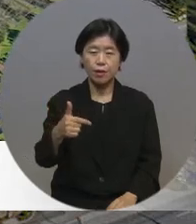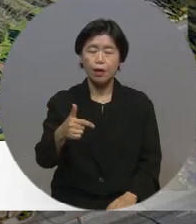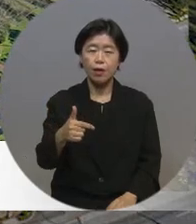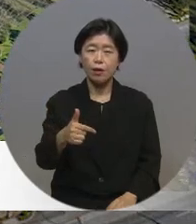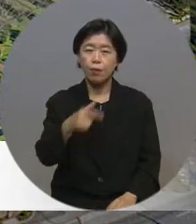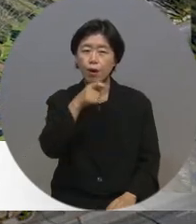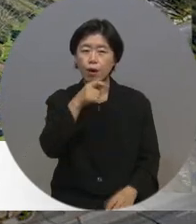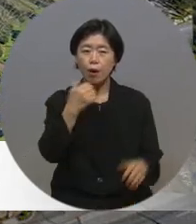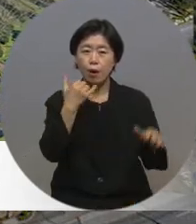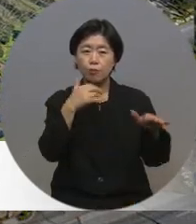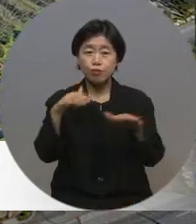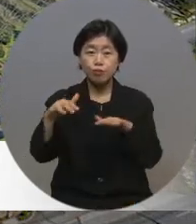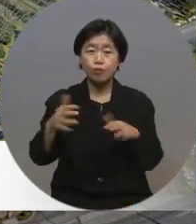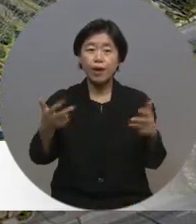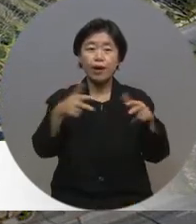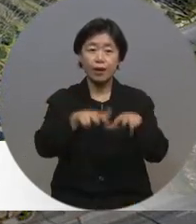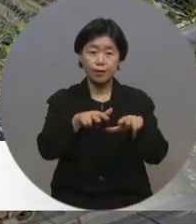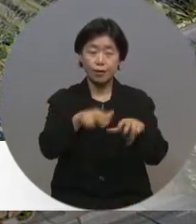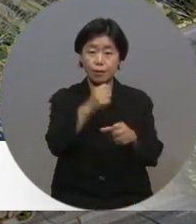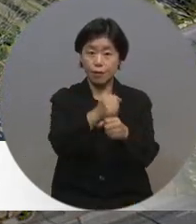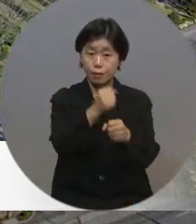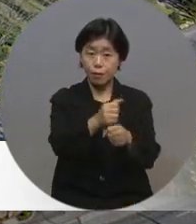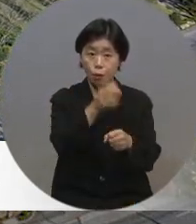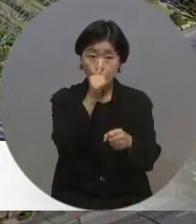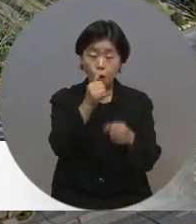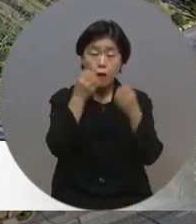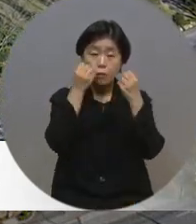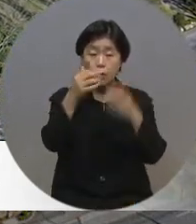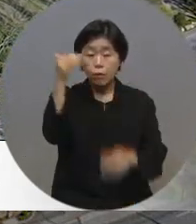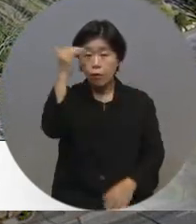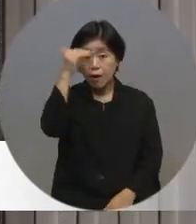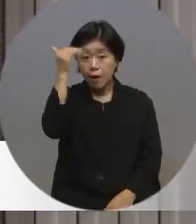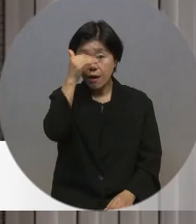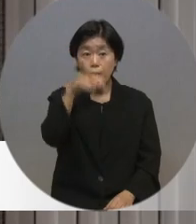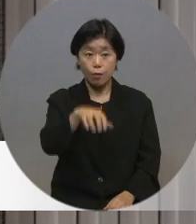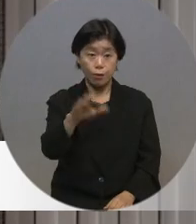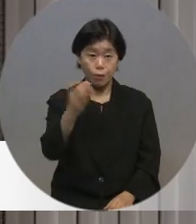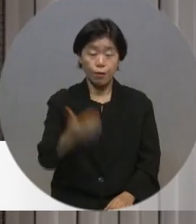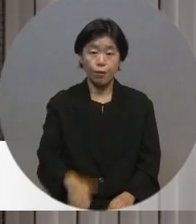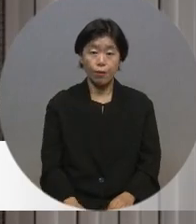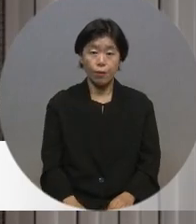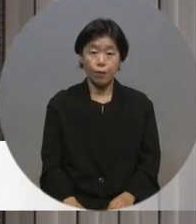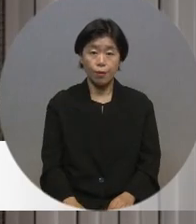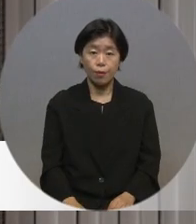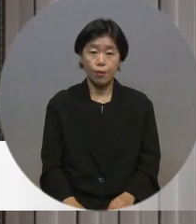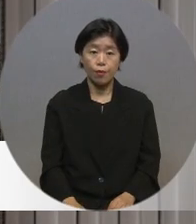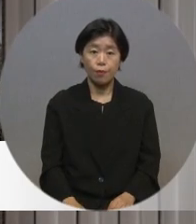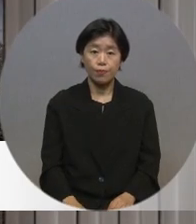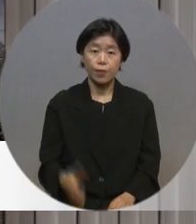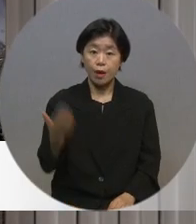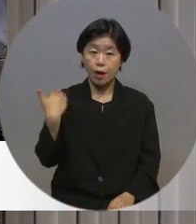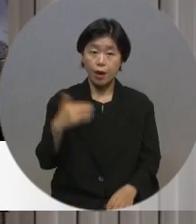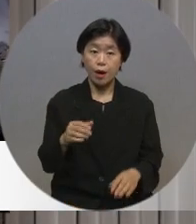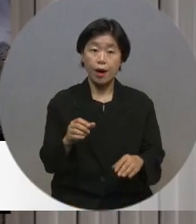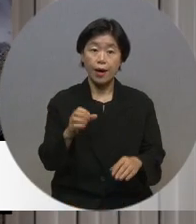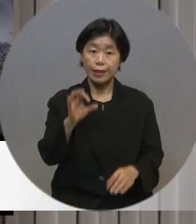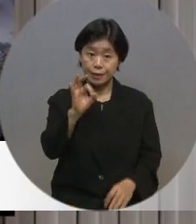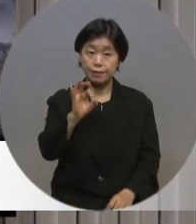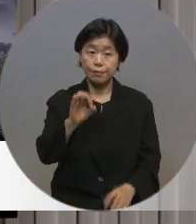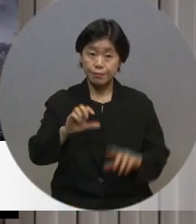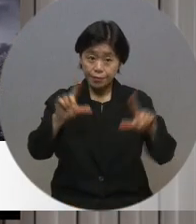들어서면서 여수의 새로운 관광 명소가 탄생할 전망입니다. 여수시는 지난 10월 D오디션